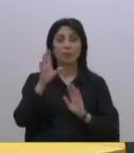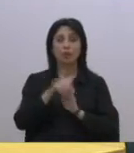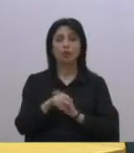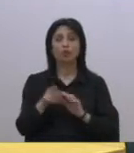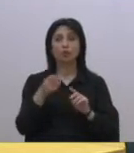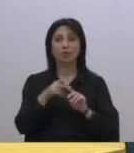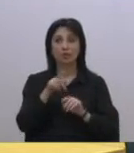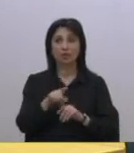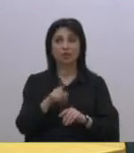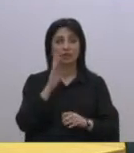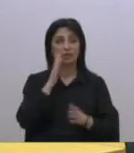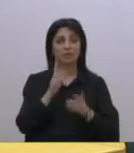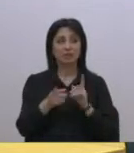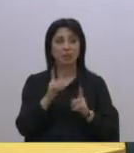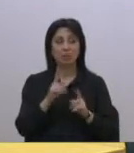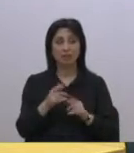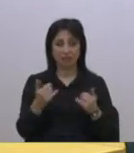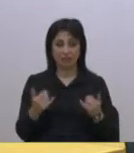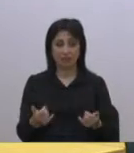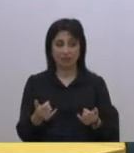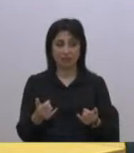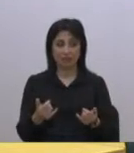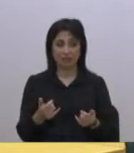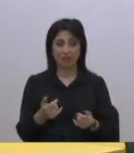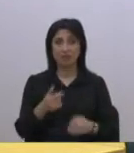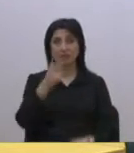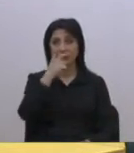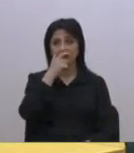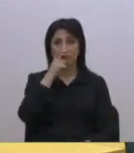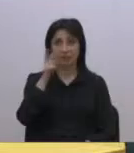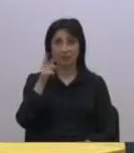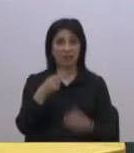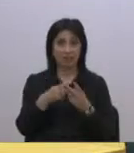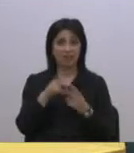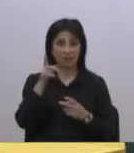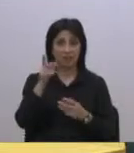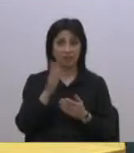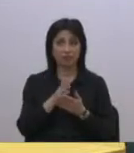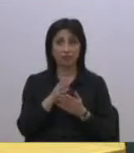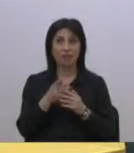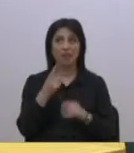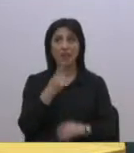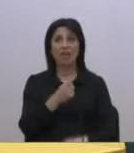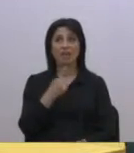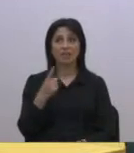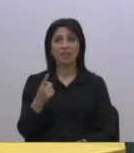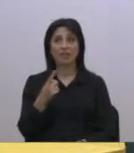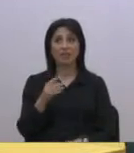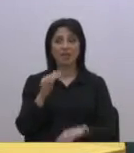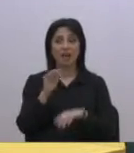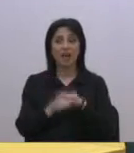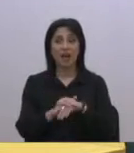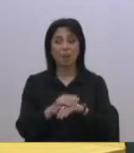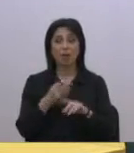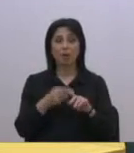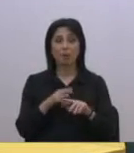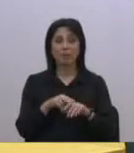რომ სინამდვილეში აი დღეს მიხეილ სააკაშვილი ციხეში ზის, ერთ-ერთი გარემოება